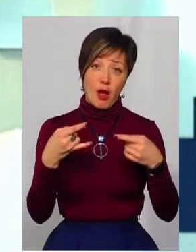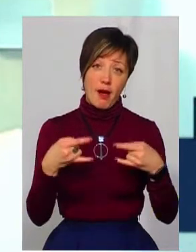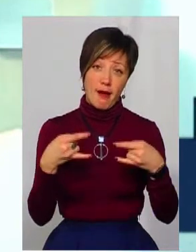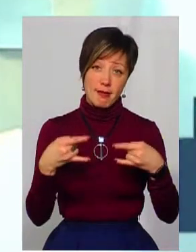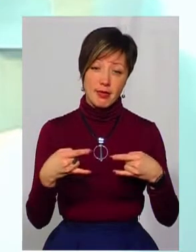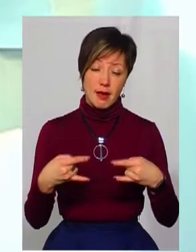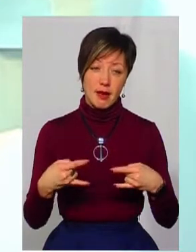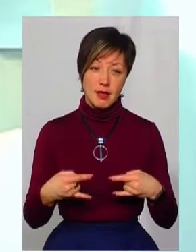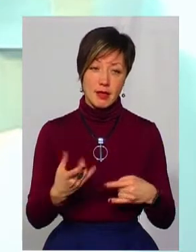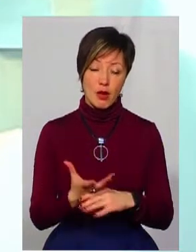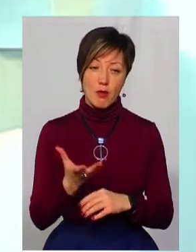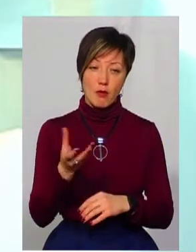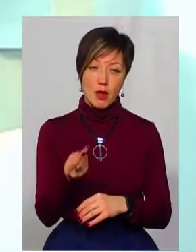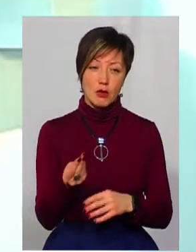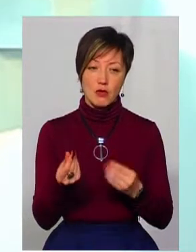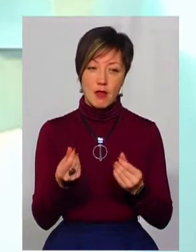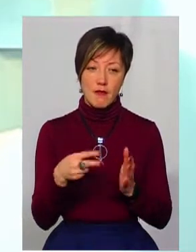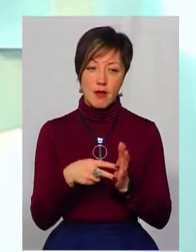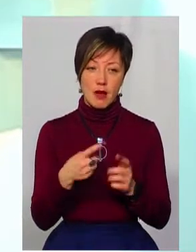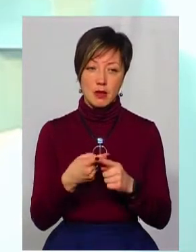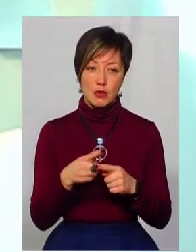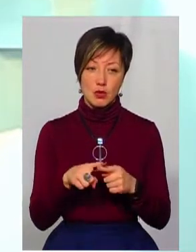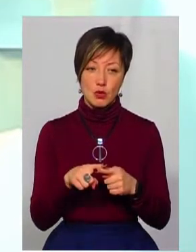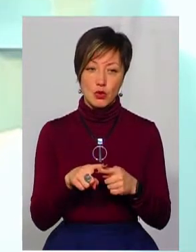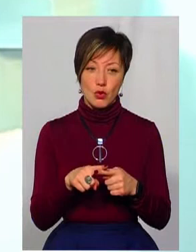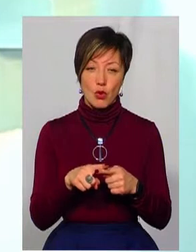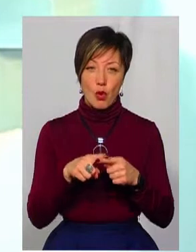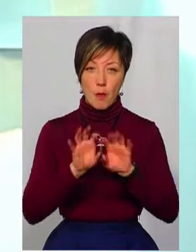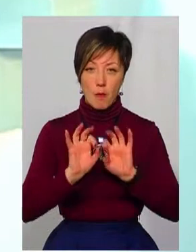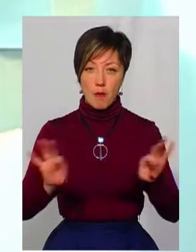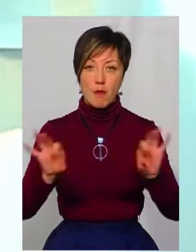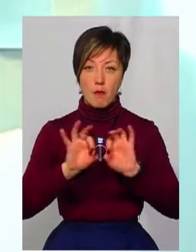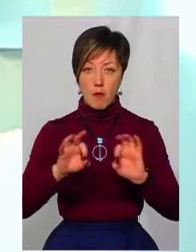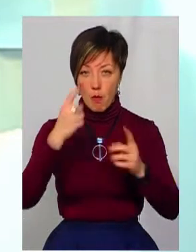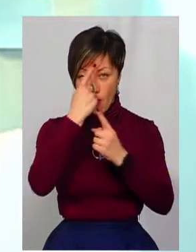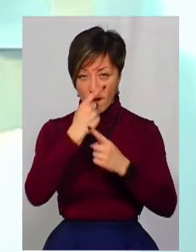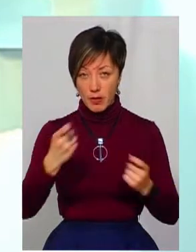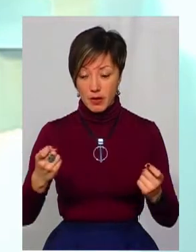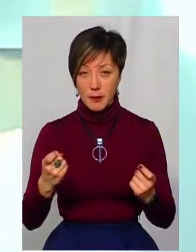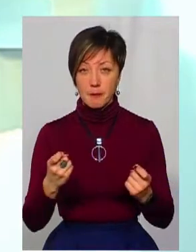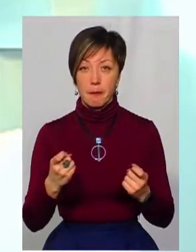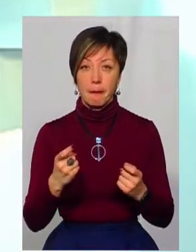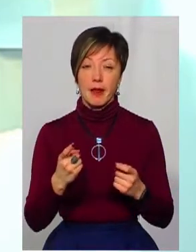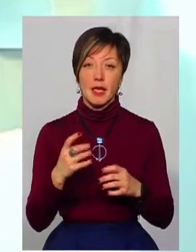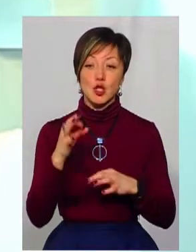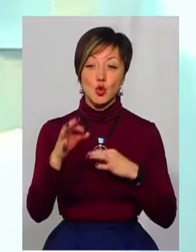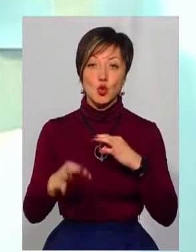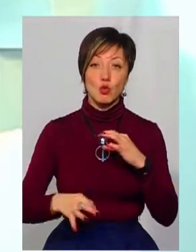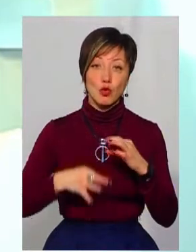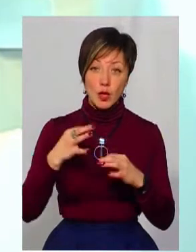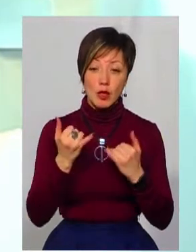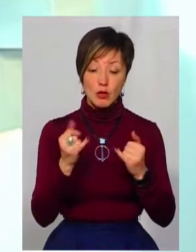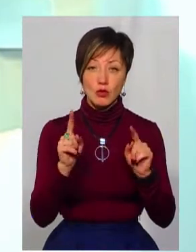які оплачували вартість цього віщання, ну, умовлення супутників для того, щоб